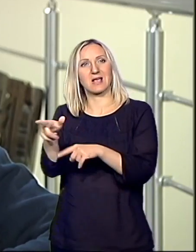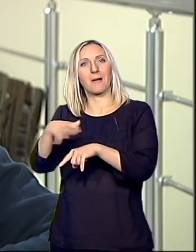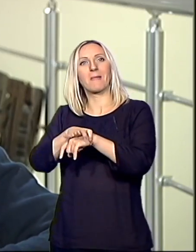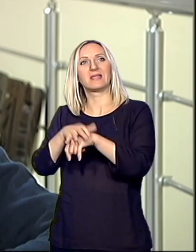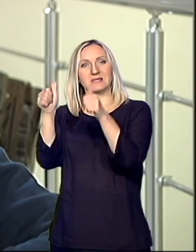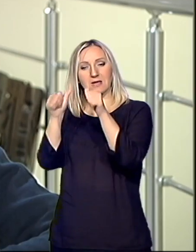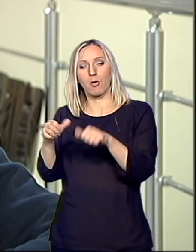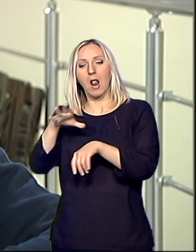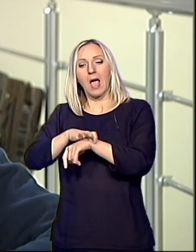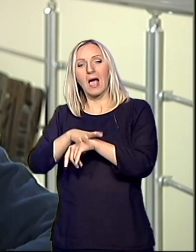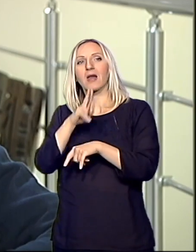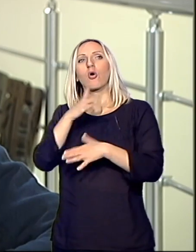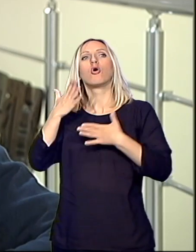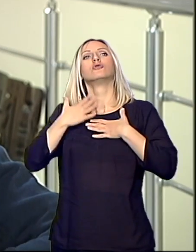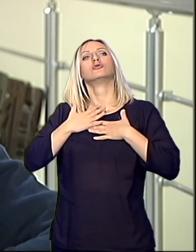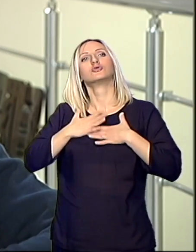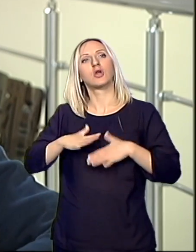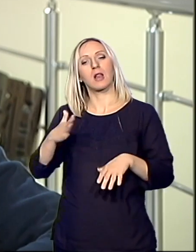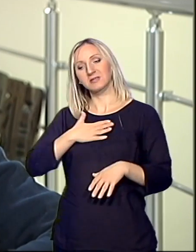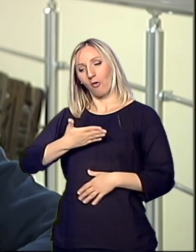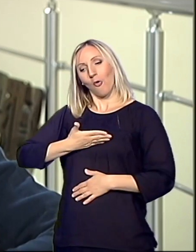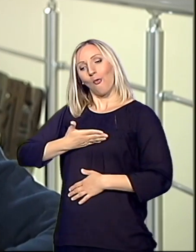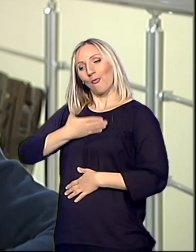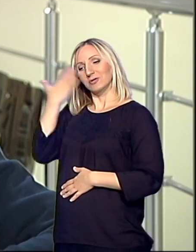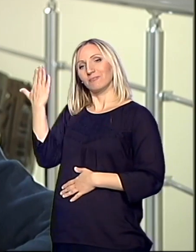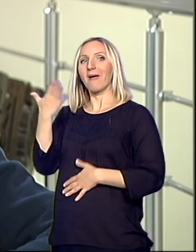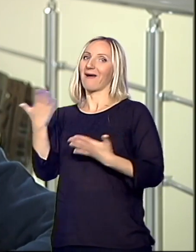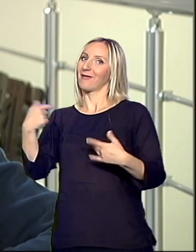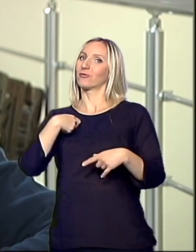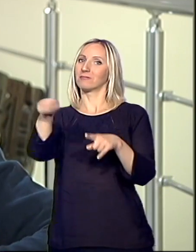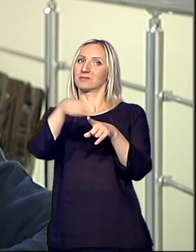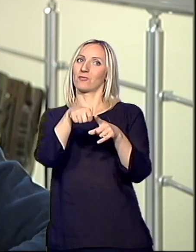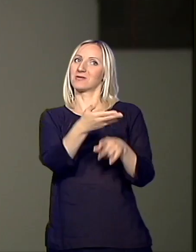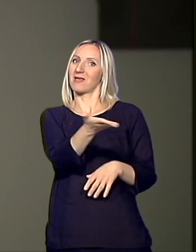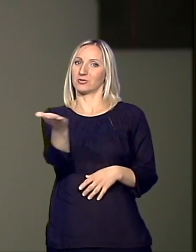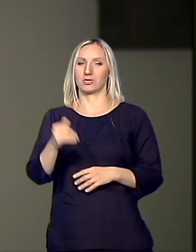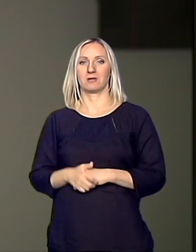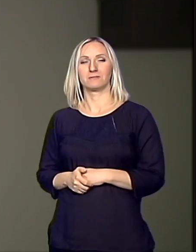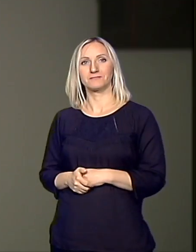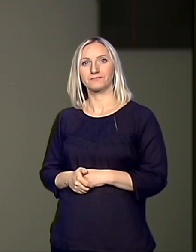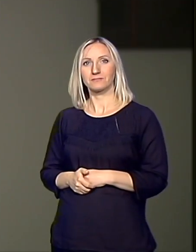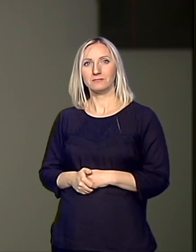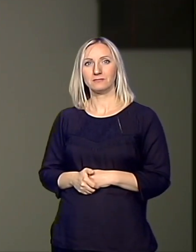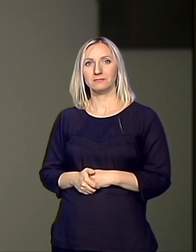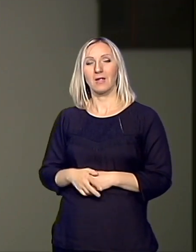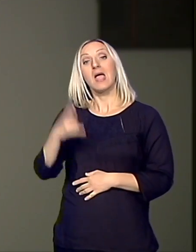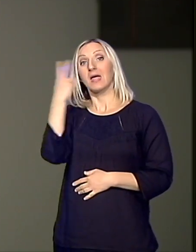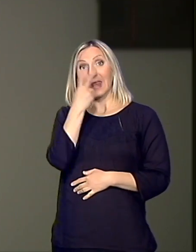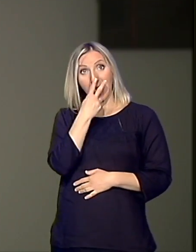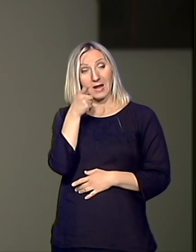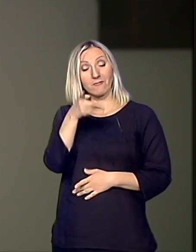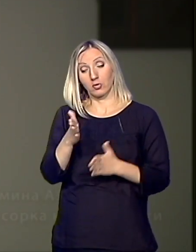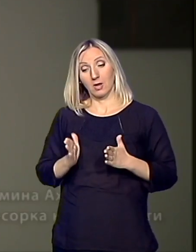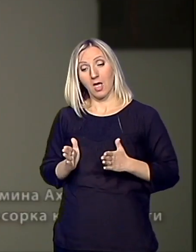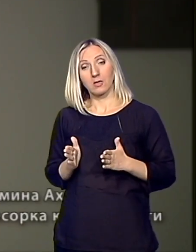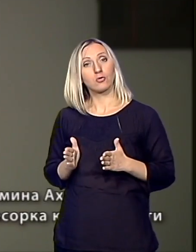modelu lekara koji žele svoj uspeh time što su nekoga izlečili. Naravno, na tom putu velika prepreka